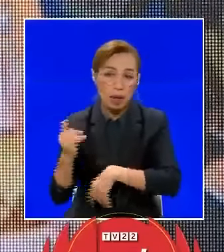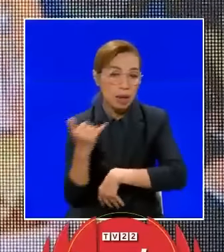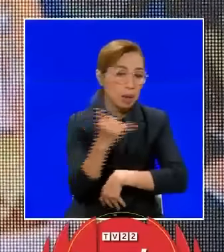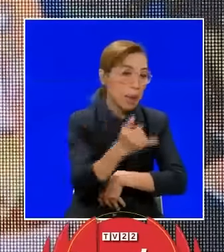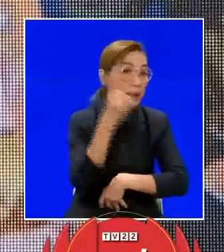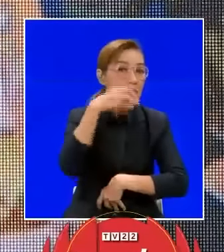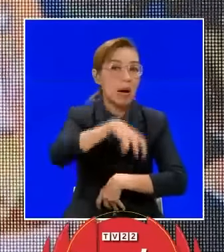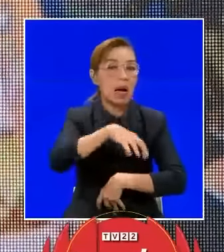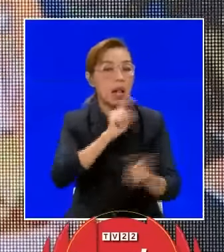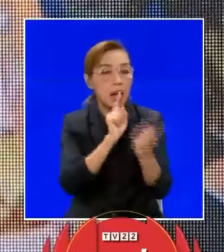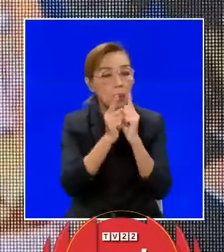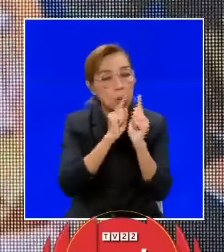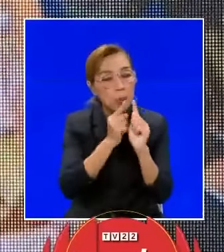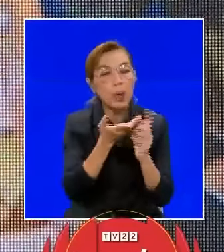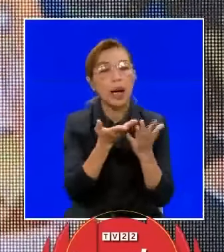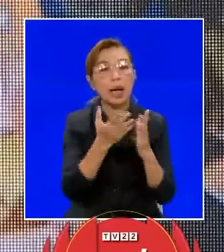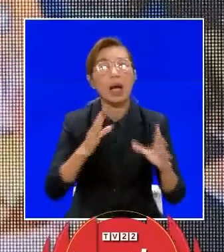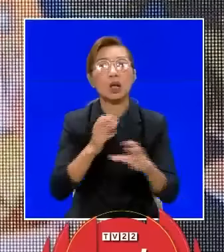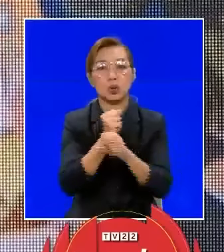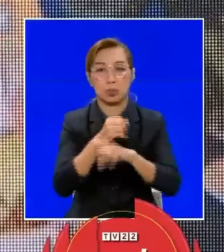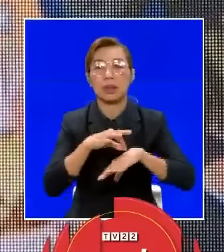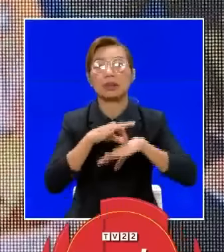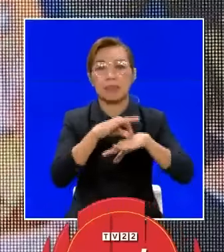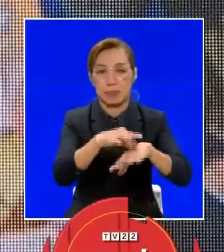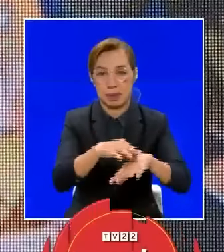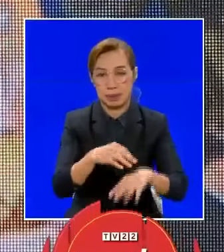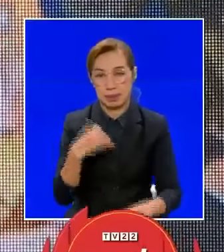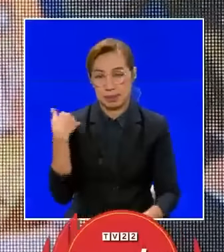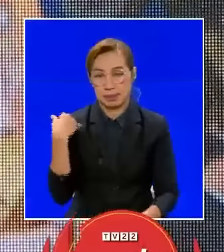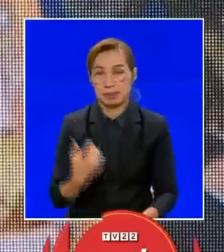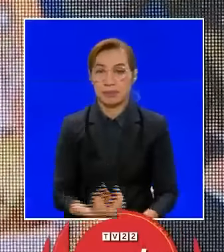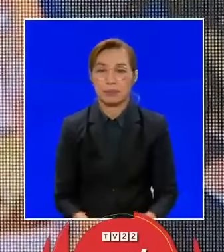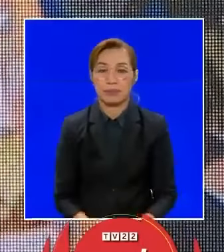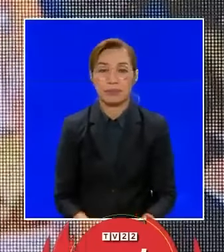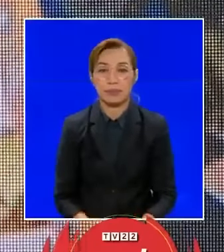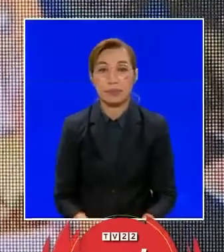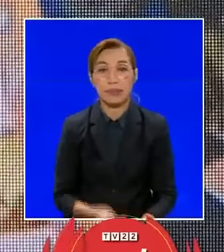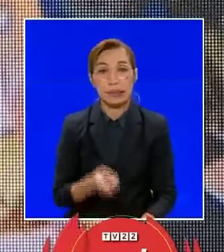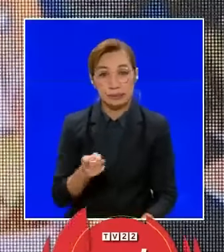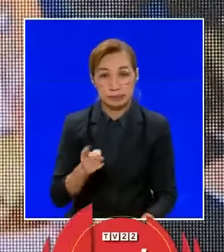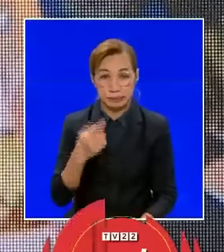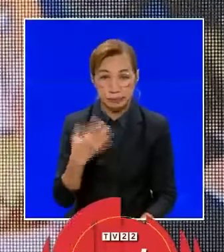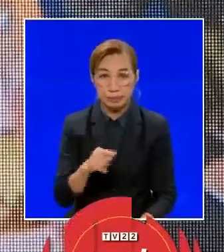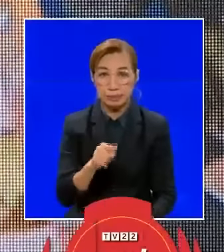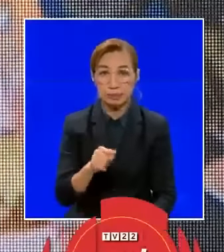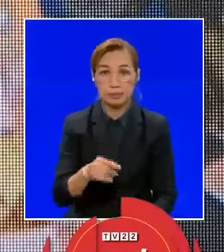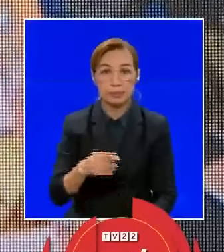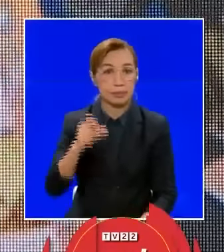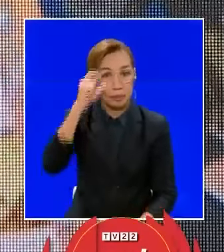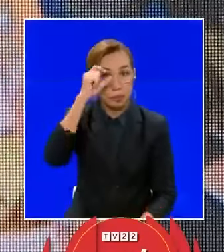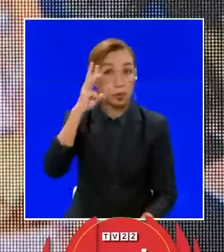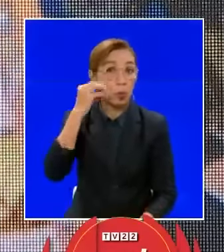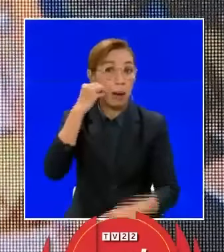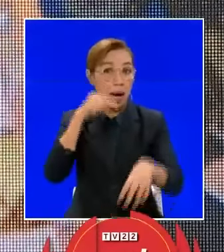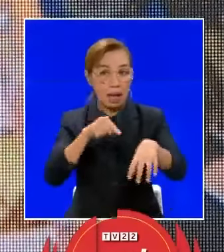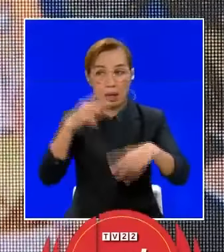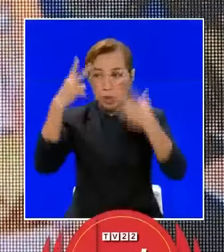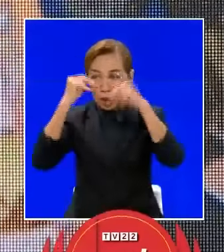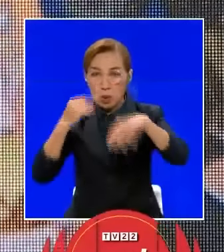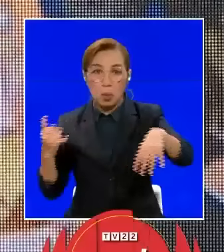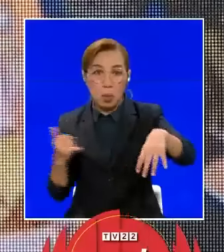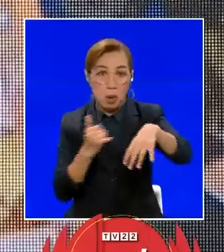ขาธิการคณะรัฐมนตรีเนี่ยนะอีกด้านหนึ่งท่านผู้ชมครับการที่ไปถึงบ้านอาจารย์วิษณุแล้วบังเอิญ